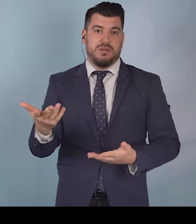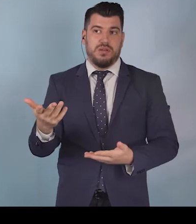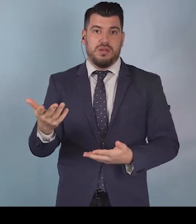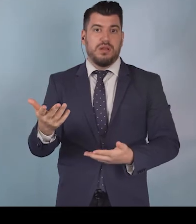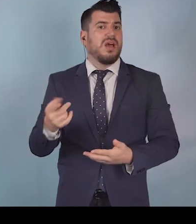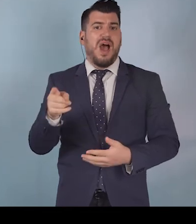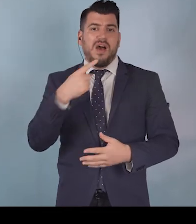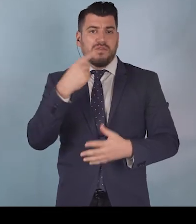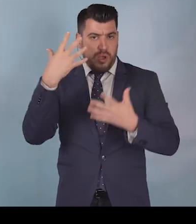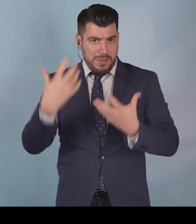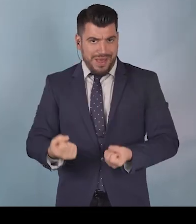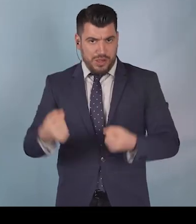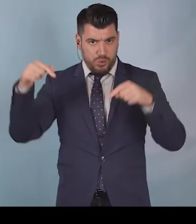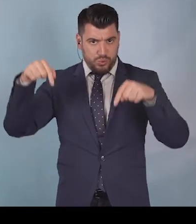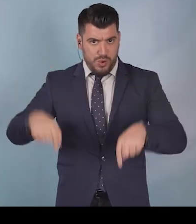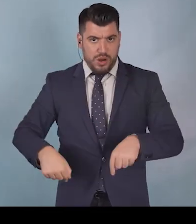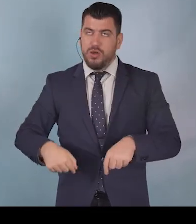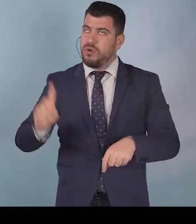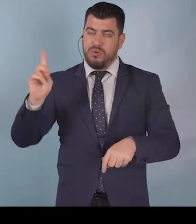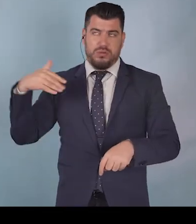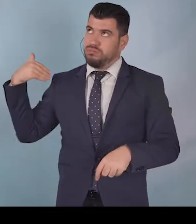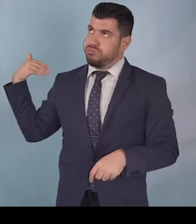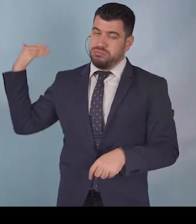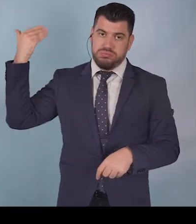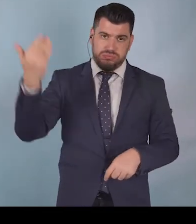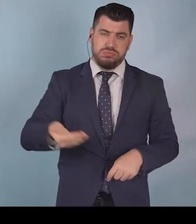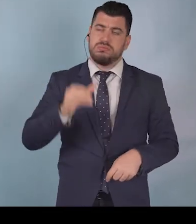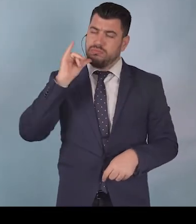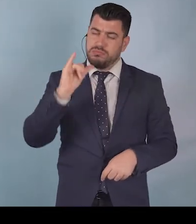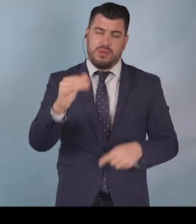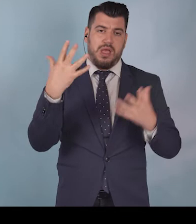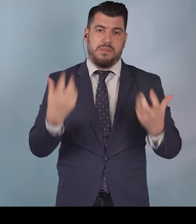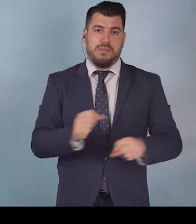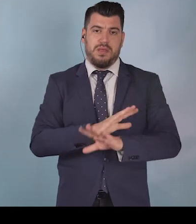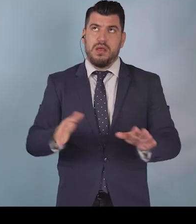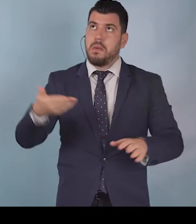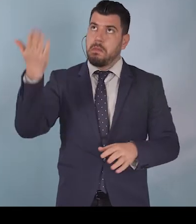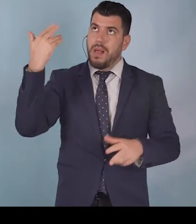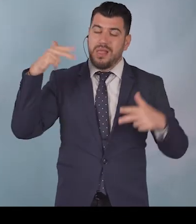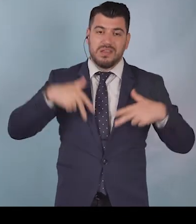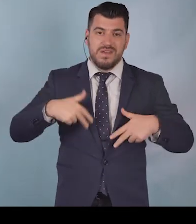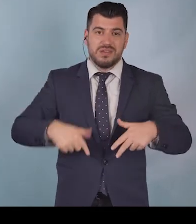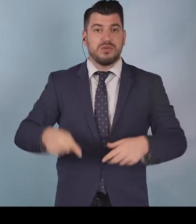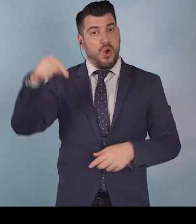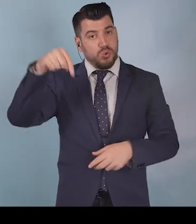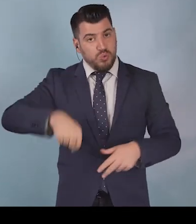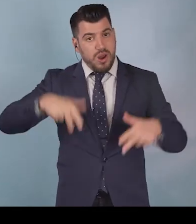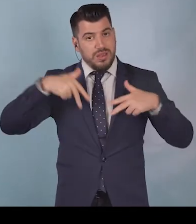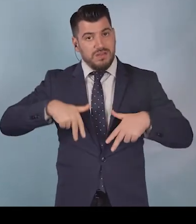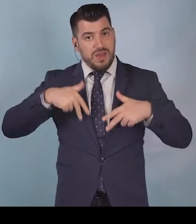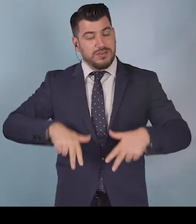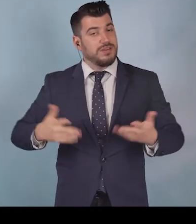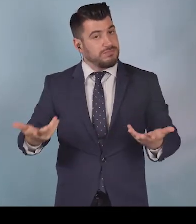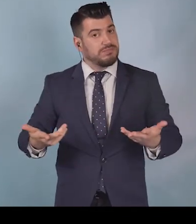Και υπάρχει, δεν είναι τωρινό φαινόμενο, είναι διαχρονικό. Από προηγούμενες κυβερνήσεις, από μέλη της τωρινής κυβέρνησης και ούτω